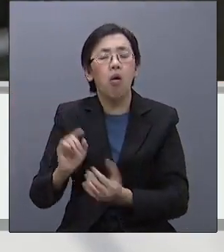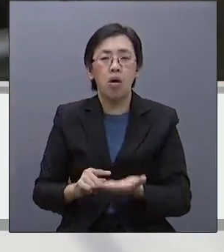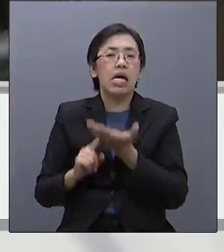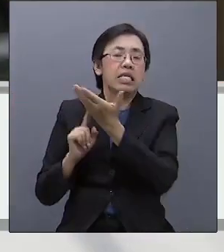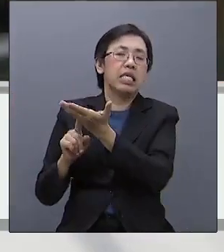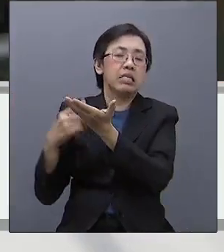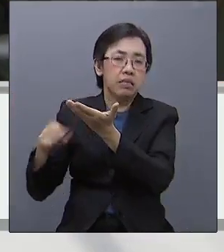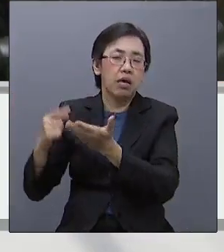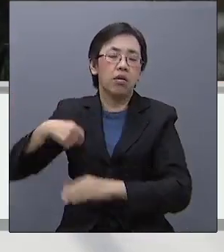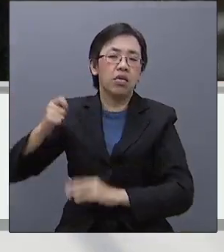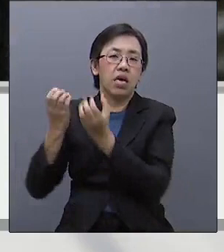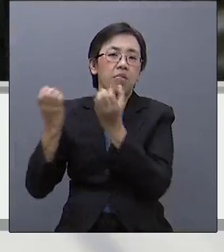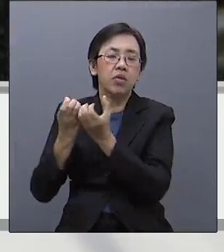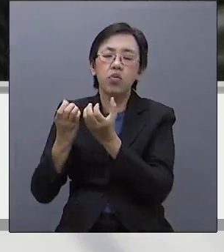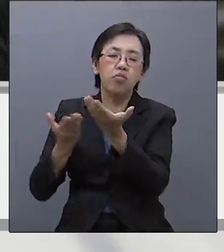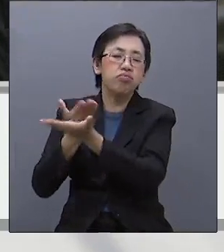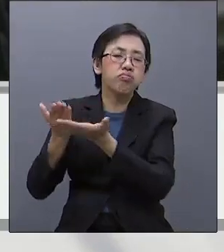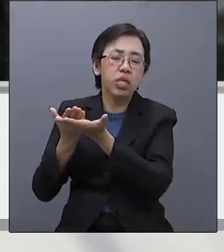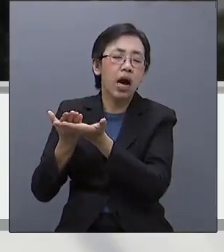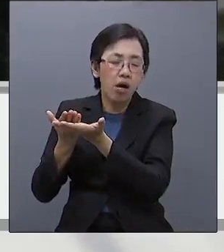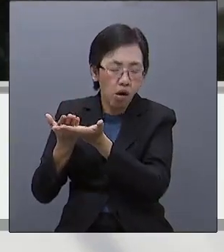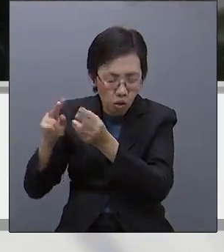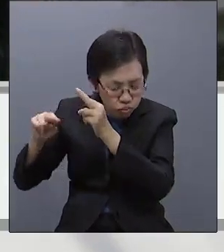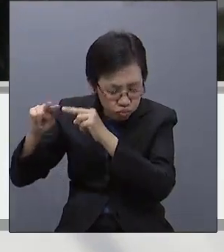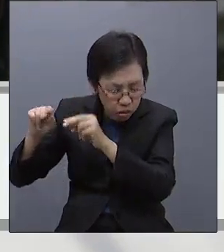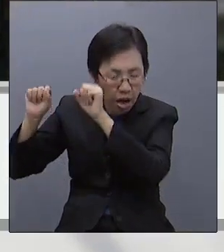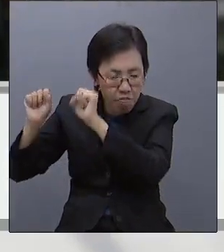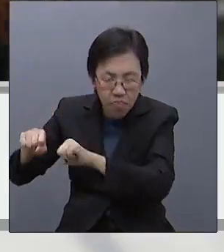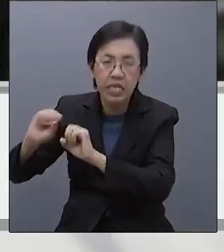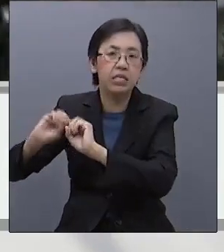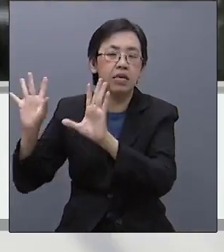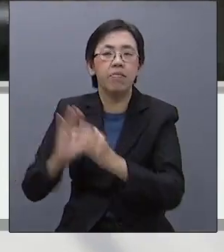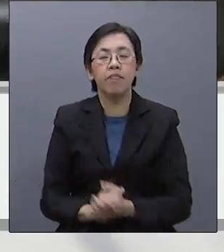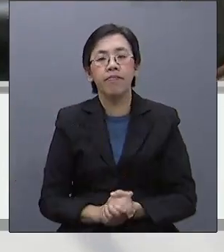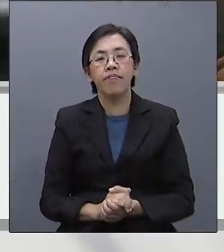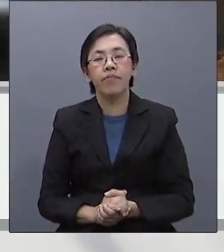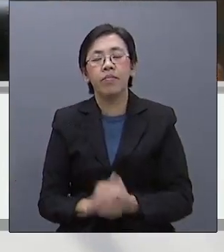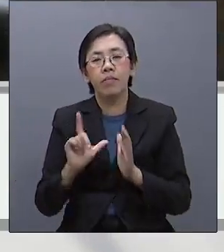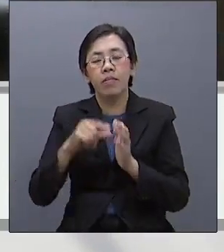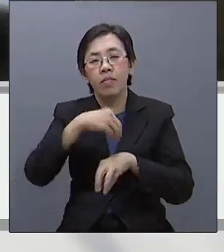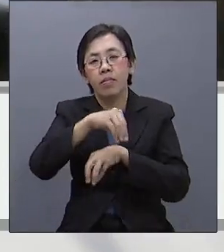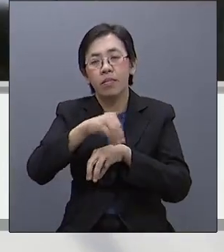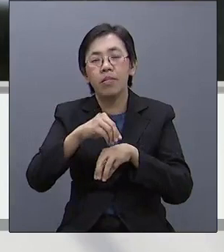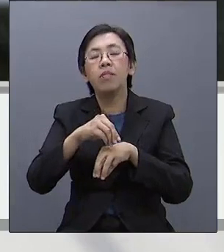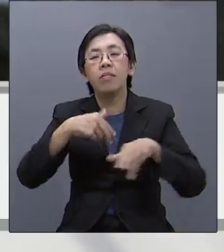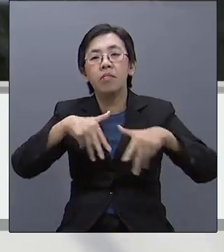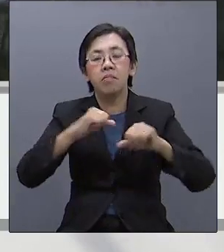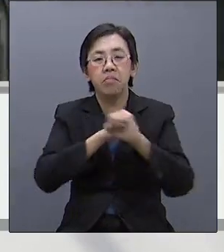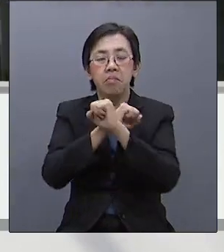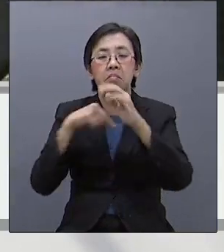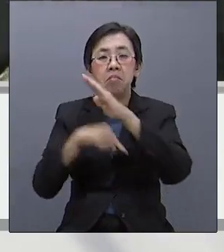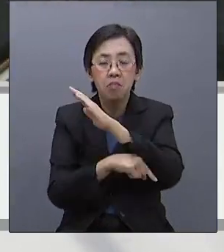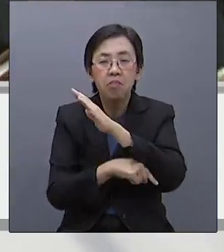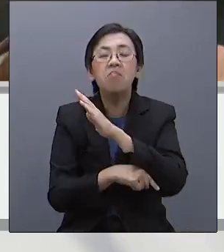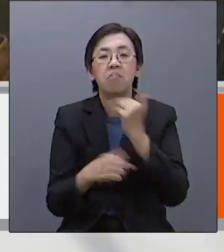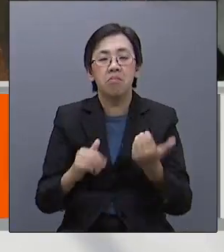รรมนูญวินิจฉัยให้เป็นที่ยุติไปเสียค่ะนอกจากนี้ก็ยังมีเลขาธิการเครือข่ายประชาชนต้านคอร์รัปชันนะคะที่บอกว่าเต